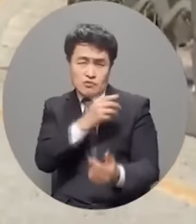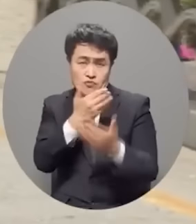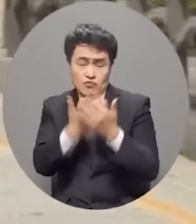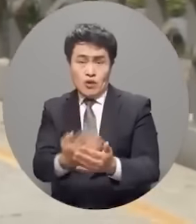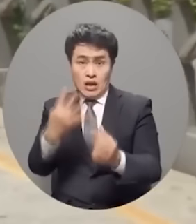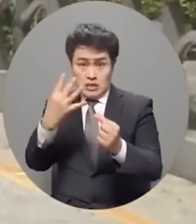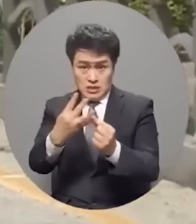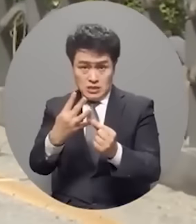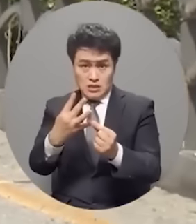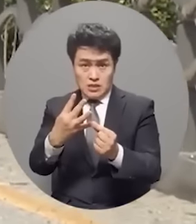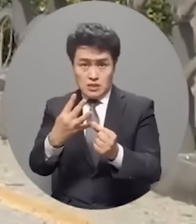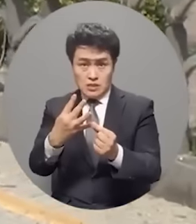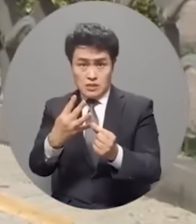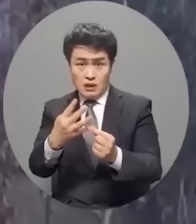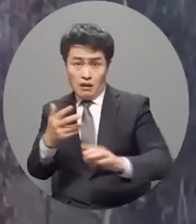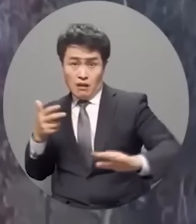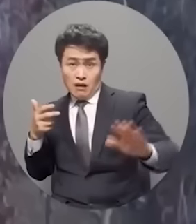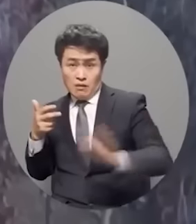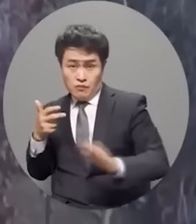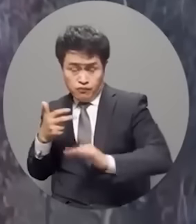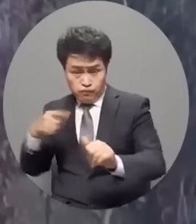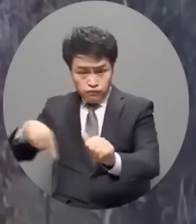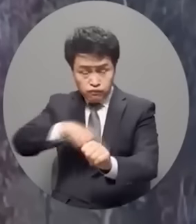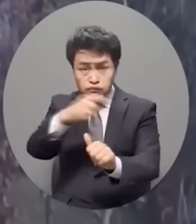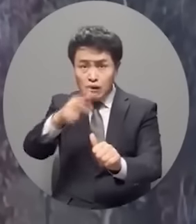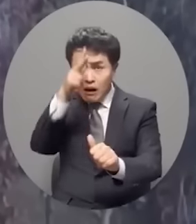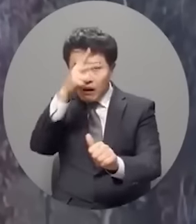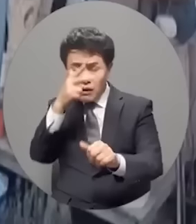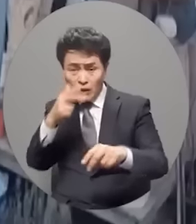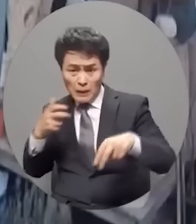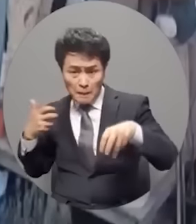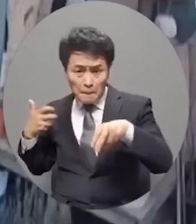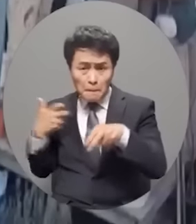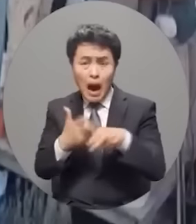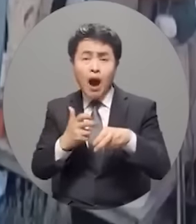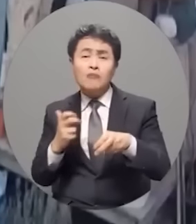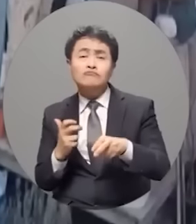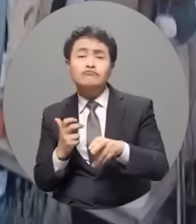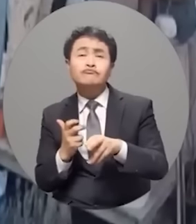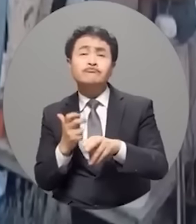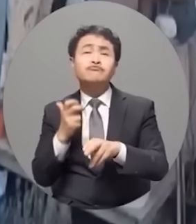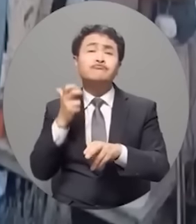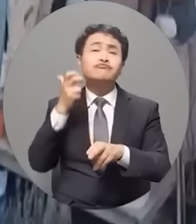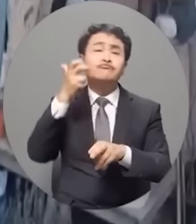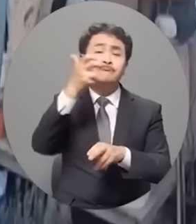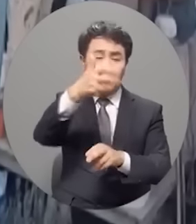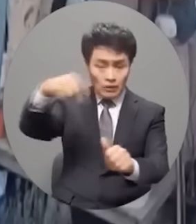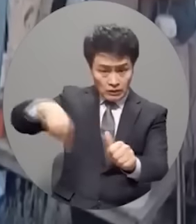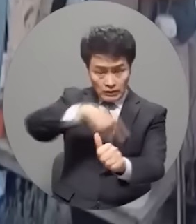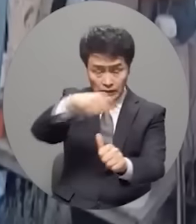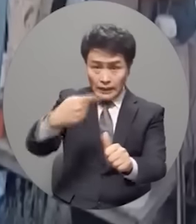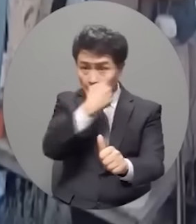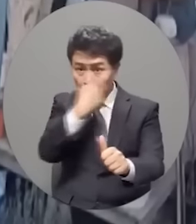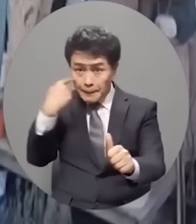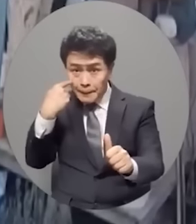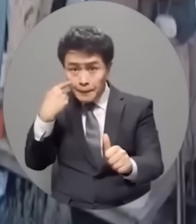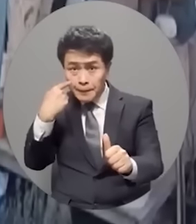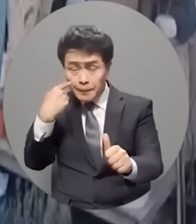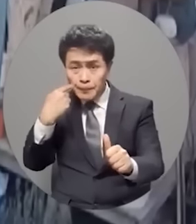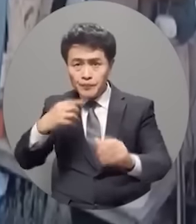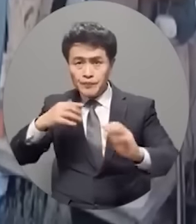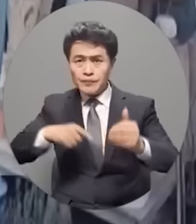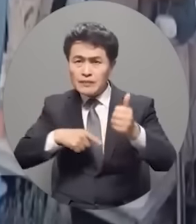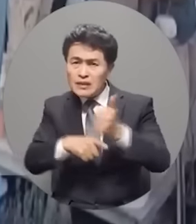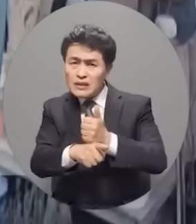네 번째. 사고 차량이 당시 경찰을 들이받은 뒤 공중으로 뜨기 전까지의 상황을 검증하는 건데